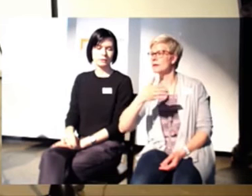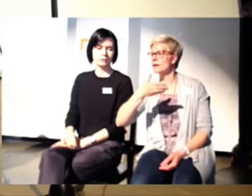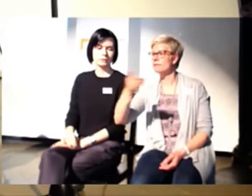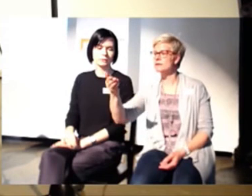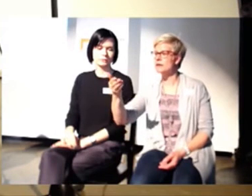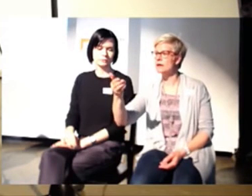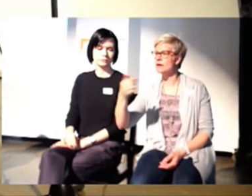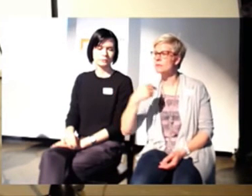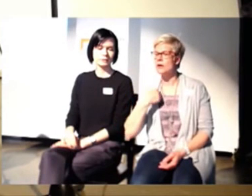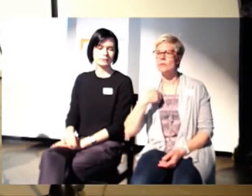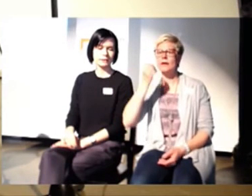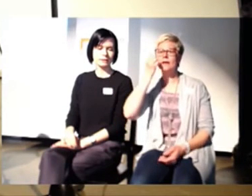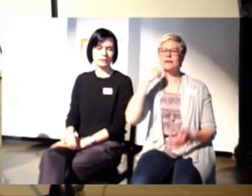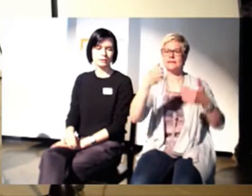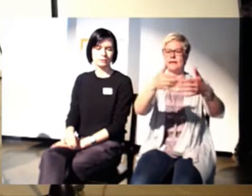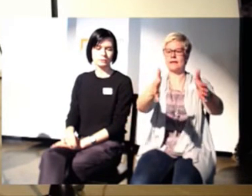siellä